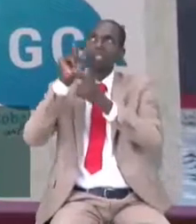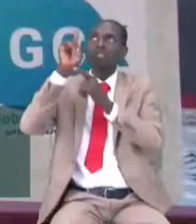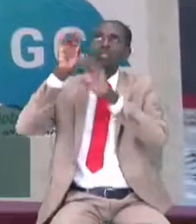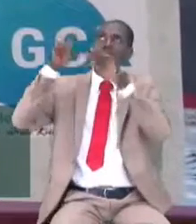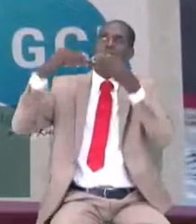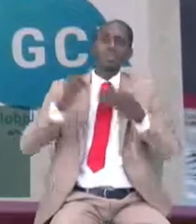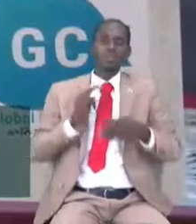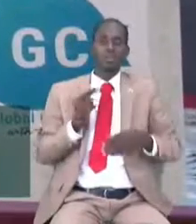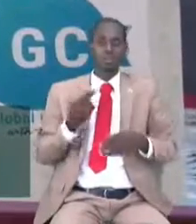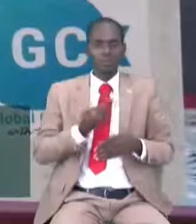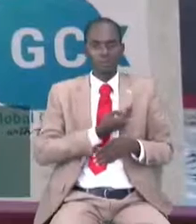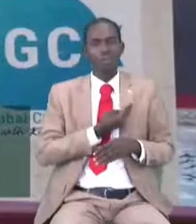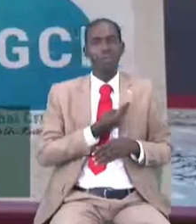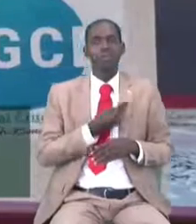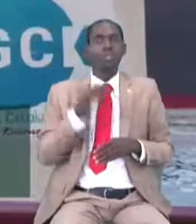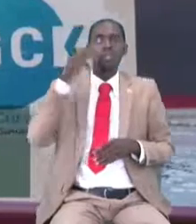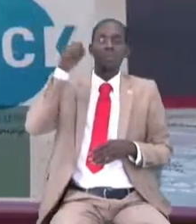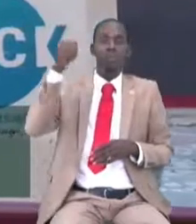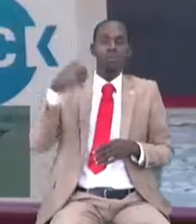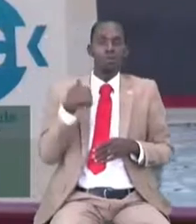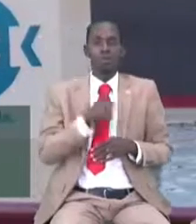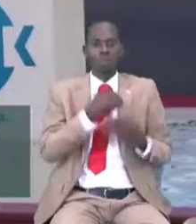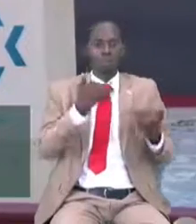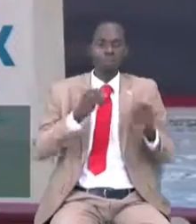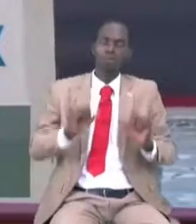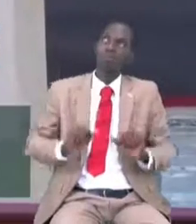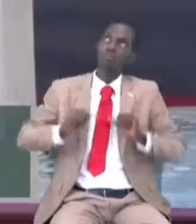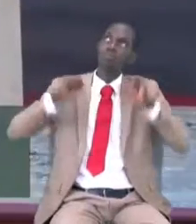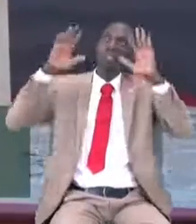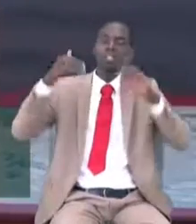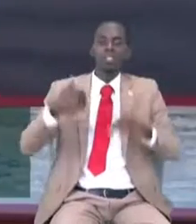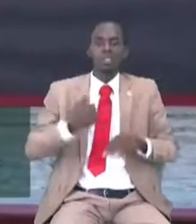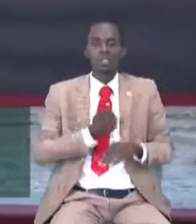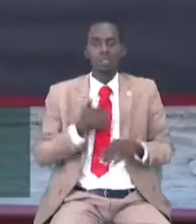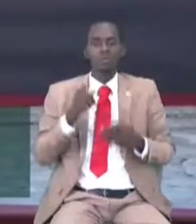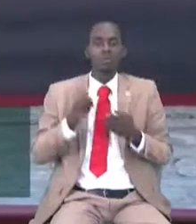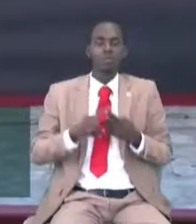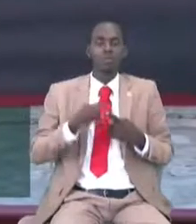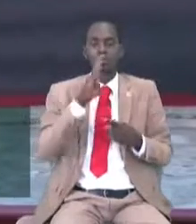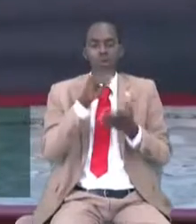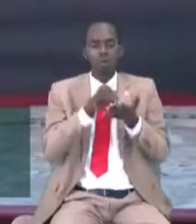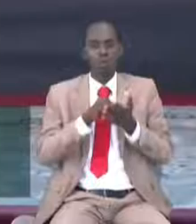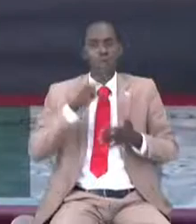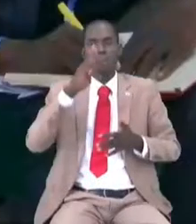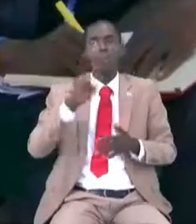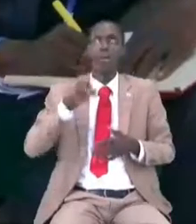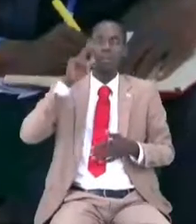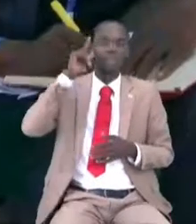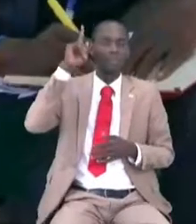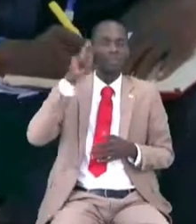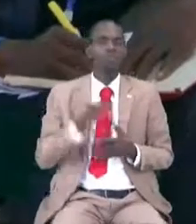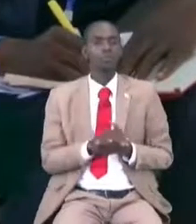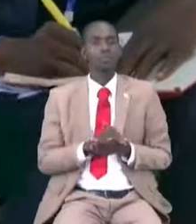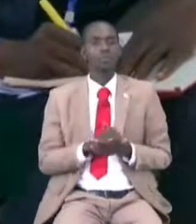lui, offert pour la propriété par Christ. 1 Corinthiens 6 et